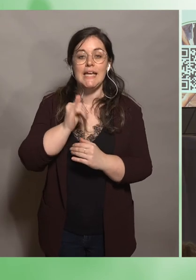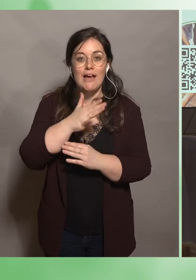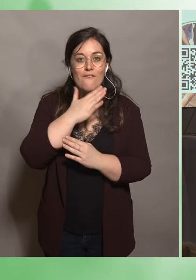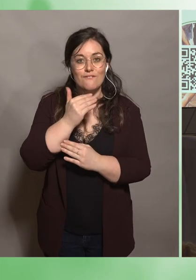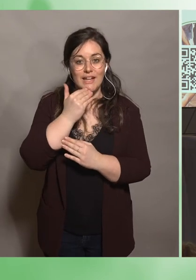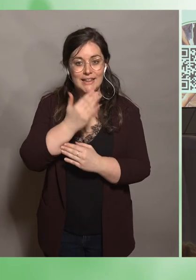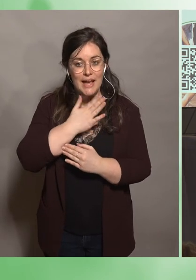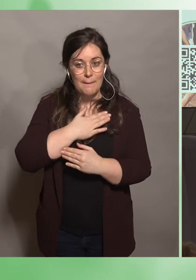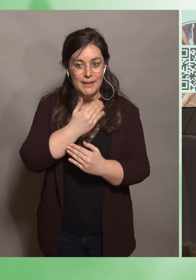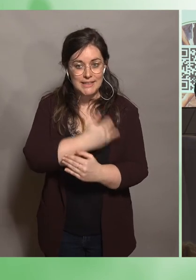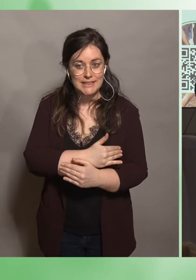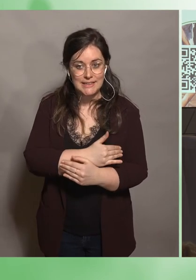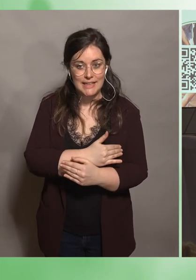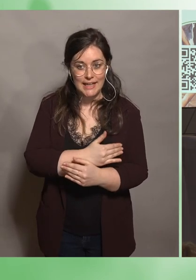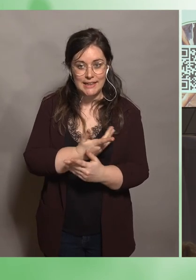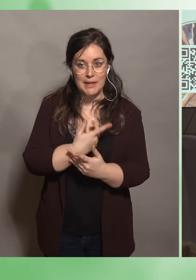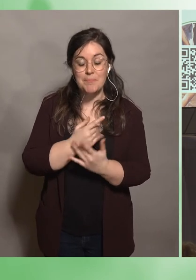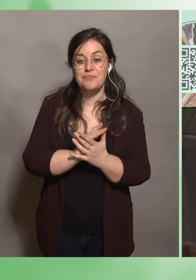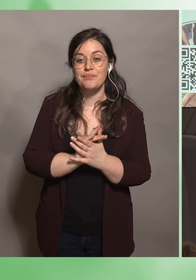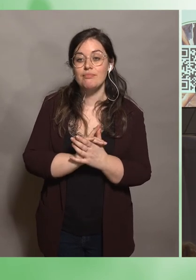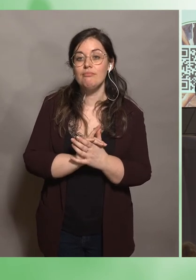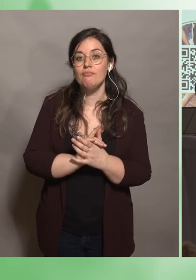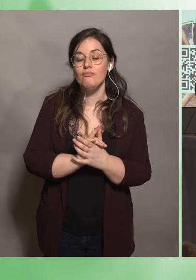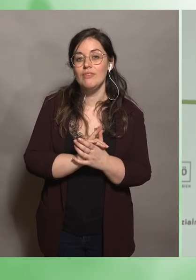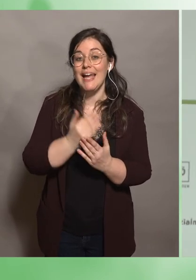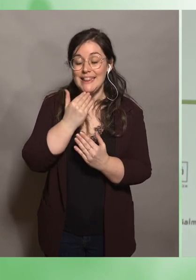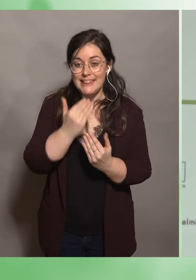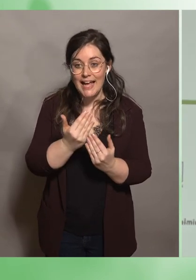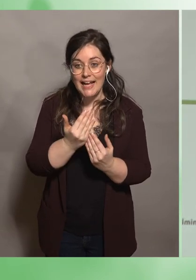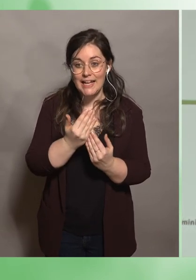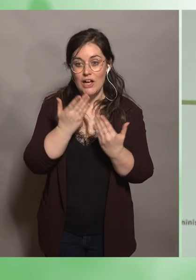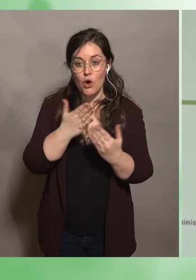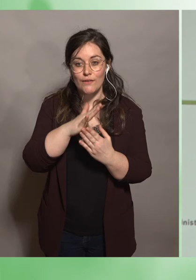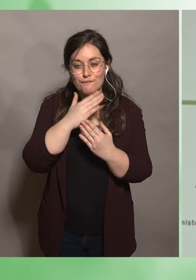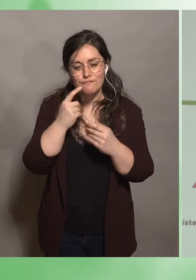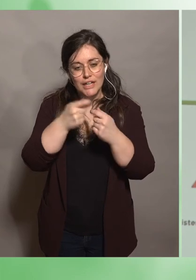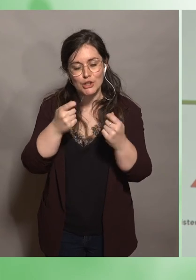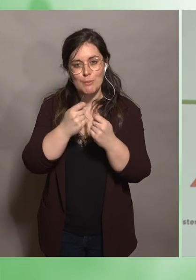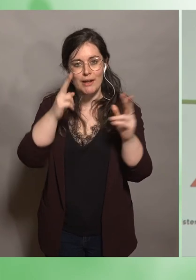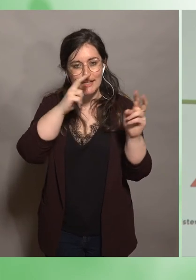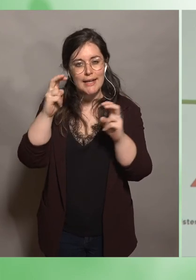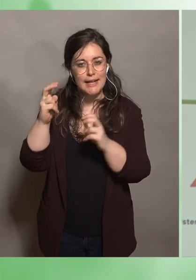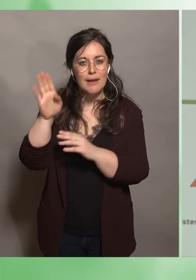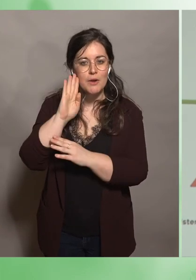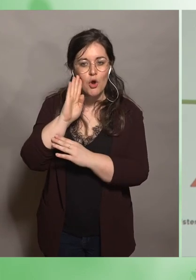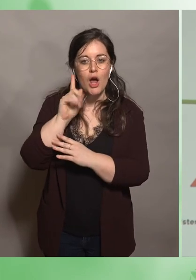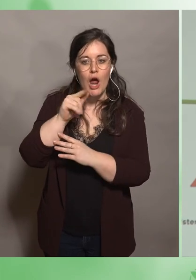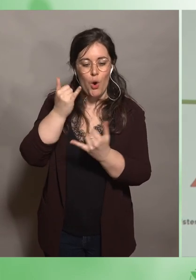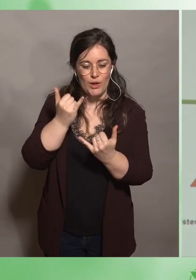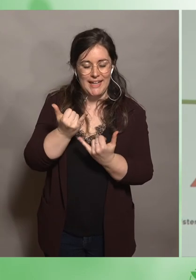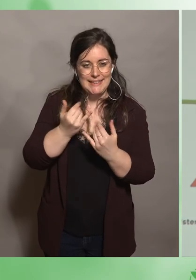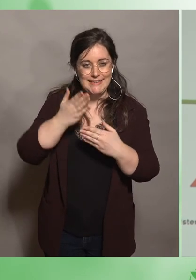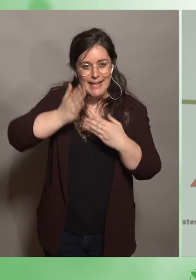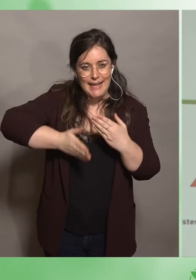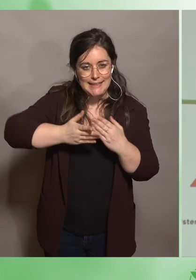von meiner Seite auch. Ich stelle mich hier zum Mikrofon. Danke, wir haben ganz spannende Themen gehört, jetzt auch im letzten Panel.